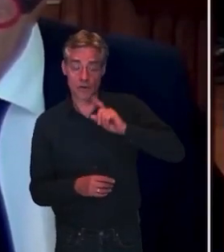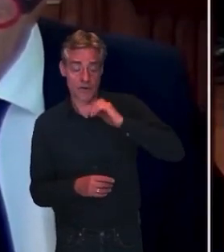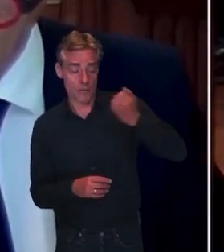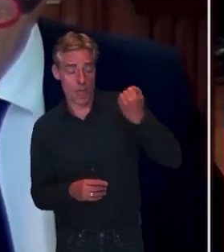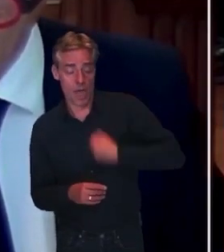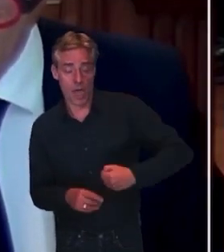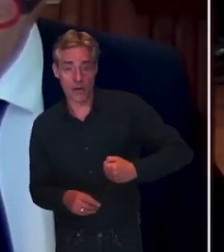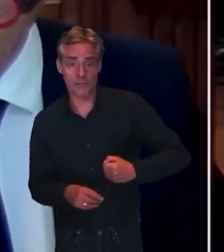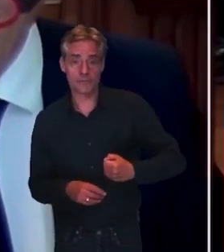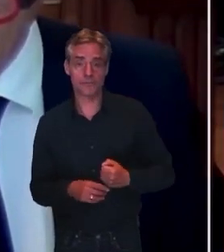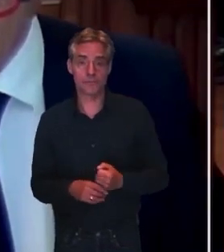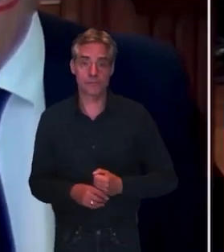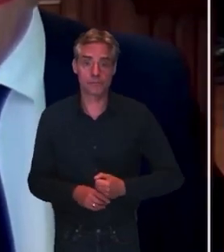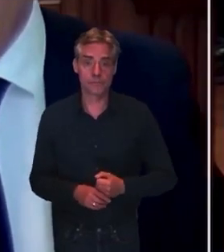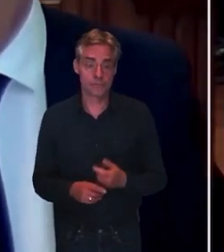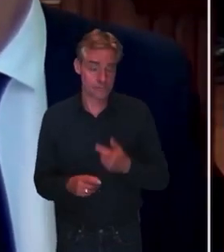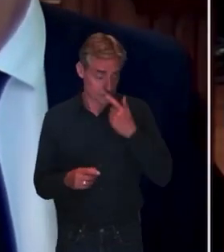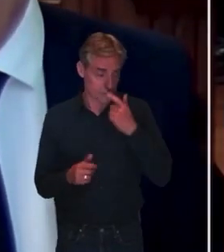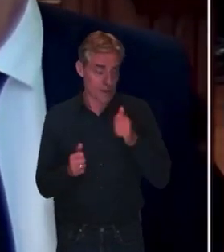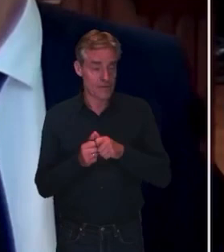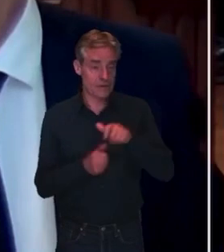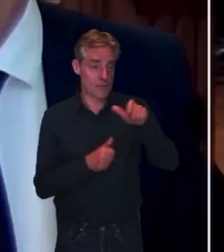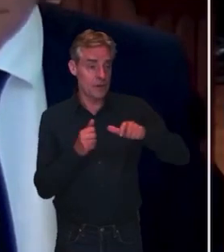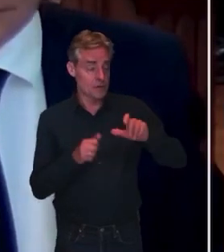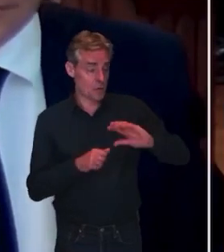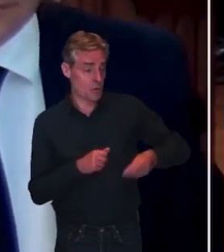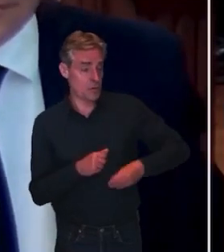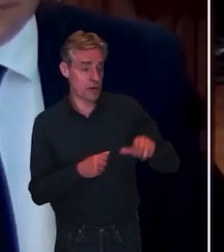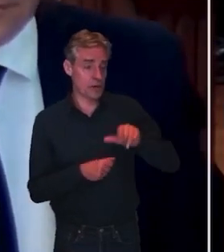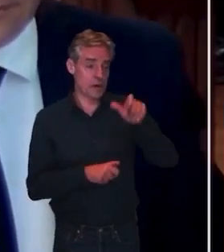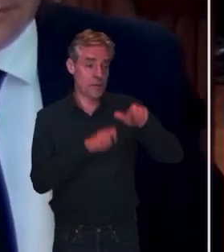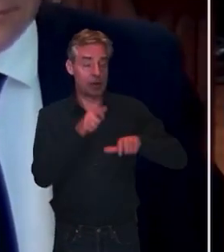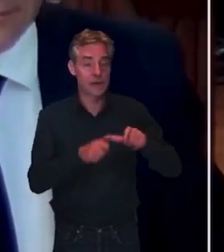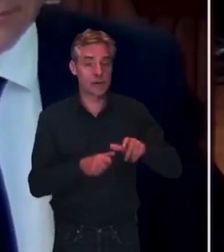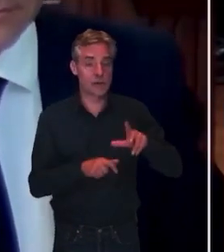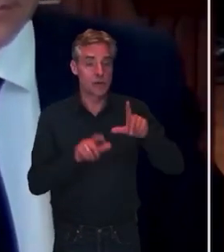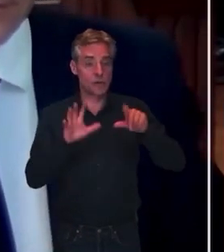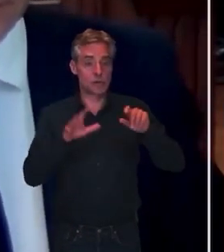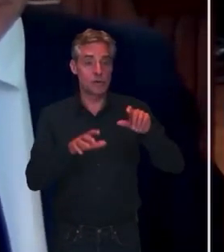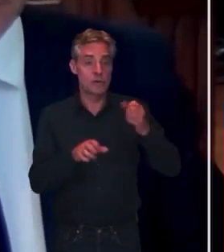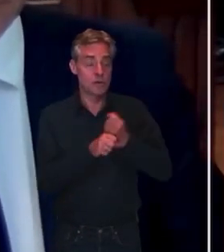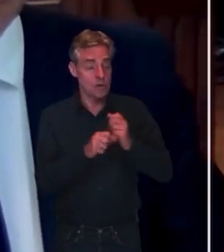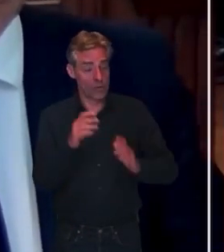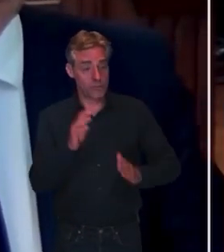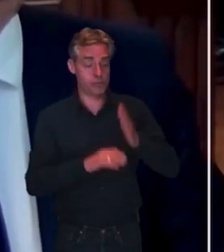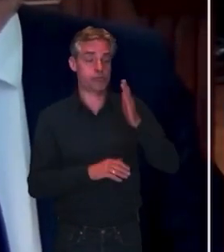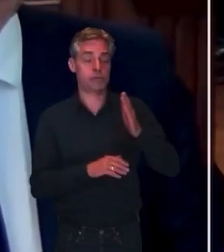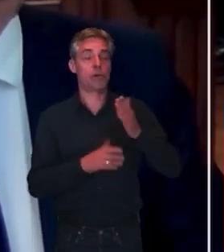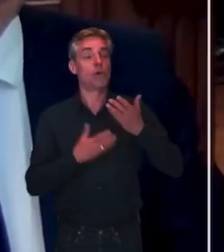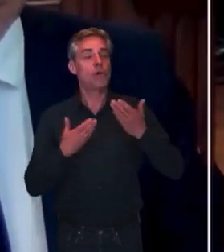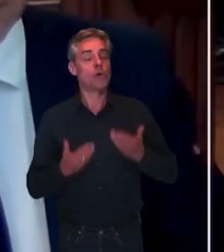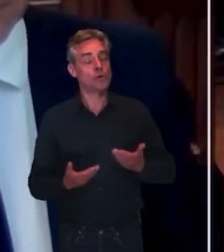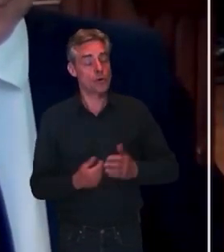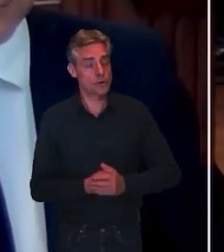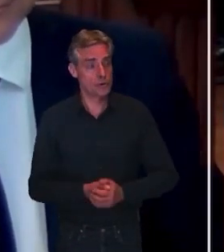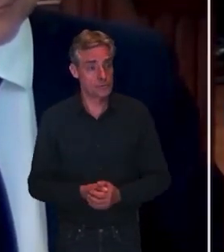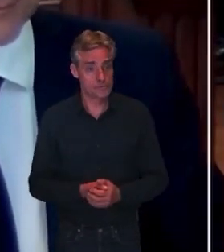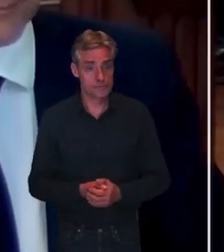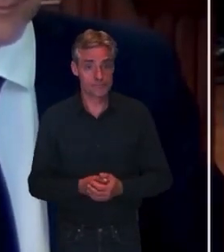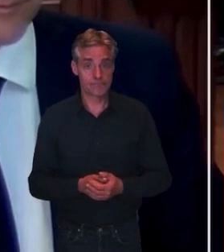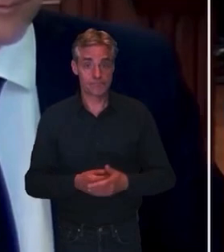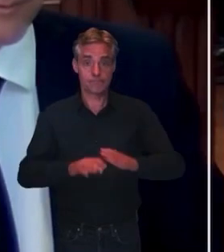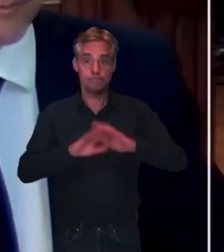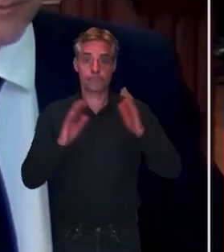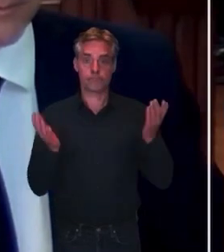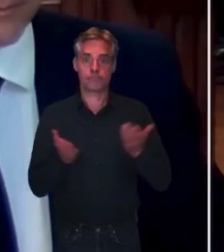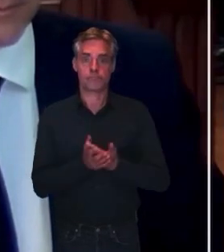hommes qui avaient plus de 70 ans. On est donc à un phénomène de société énorme. Et aujourd'hui, nous ne sommes pas